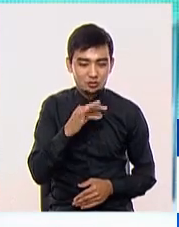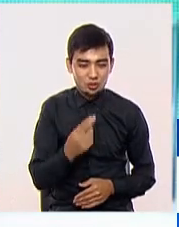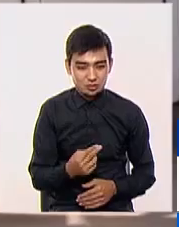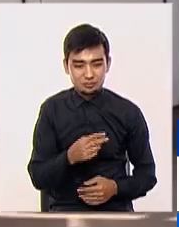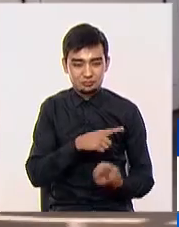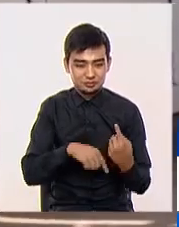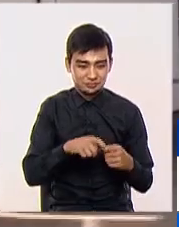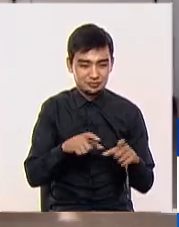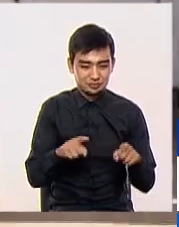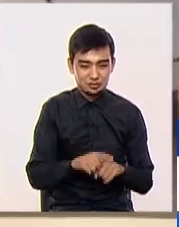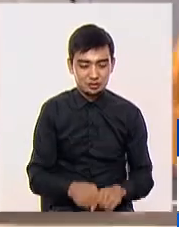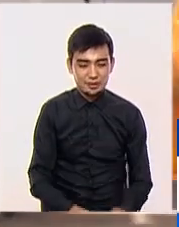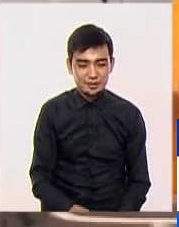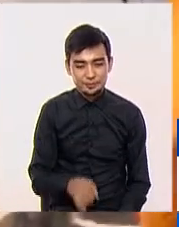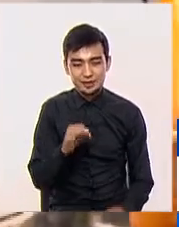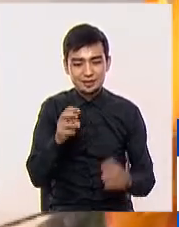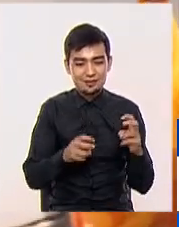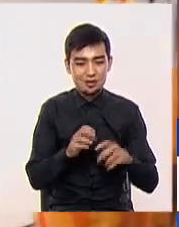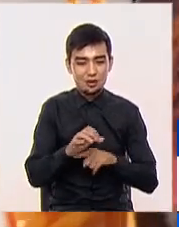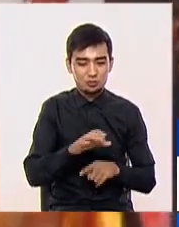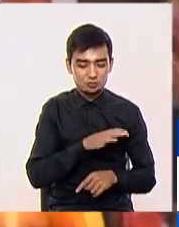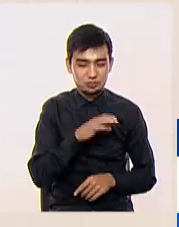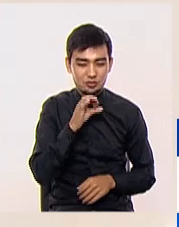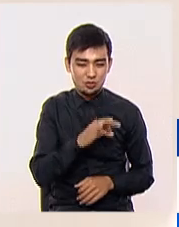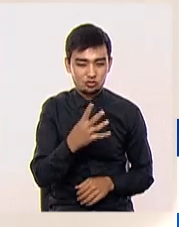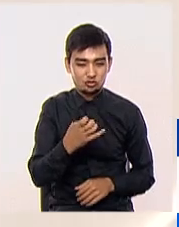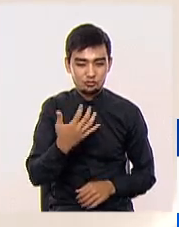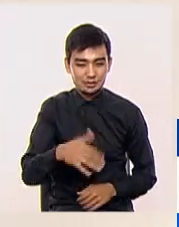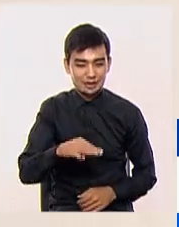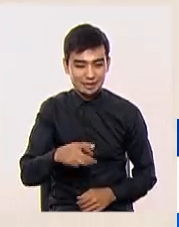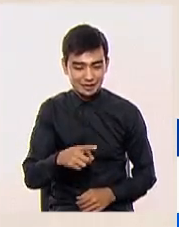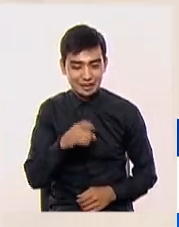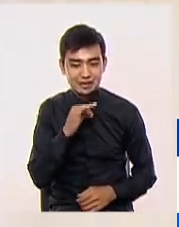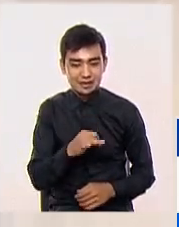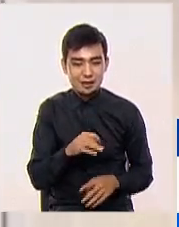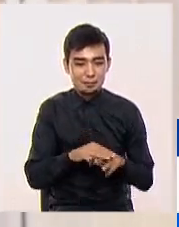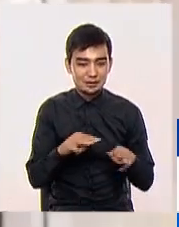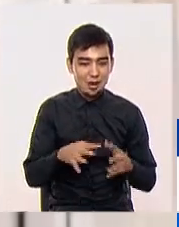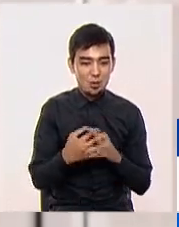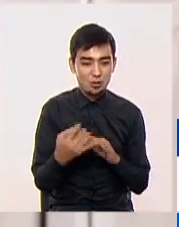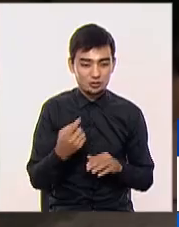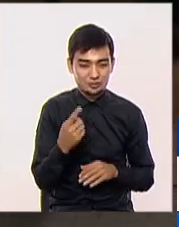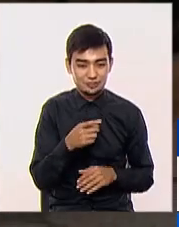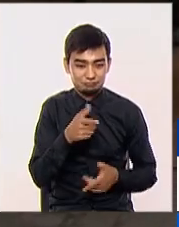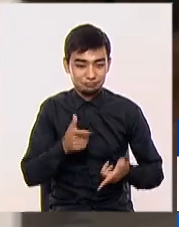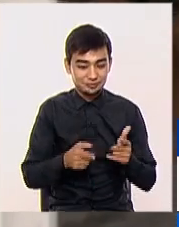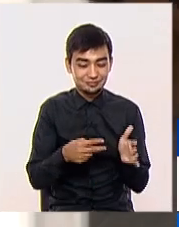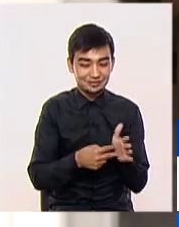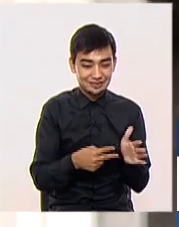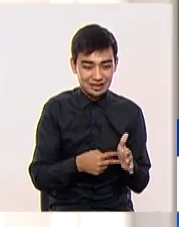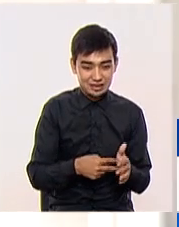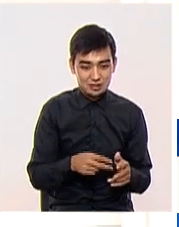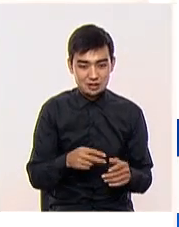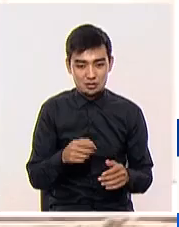предпринимательских корпораций. Между тем, заводы отпускают сахар по 450 тенге. По словам министра сельского хозяйства, его реальная стоимость не